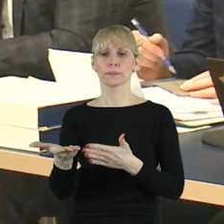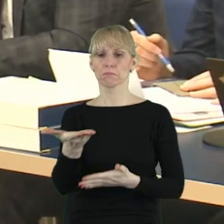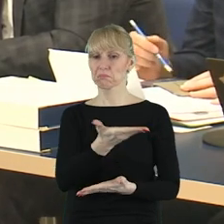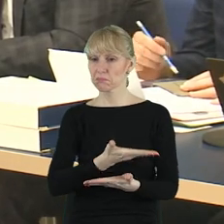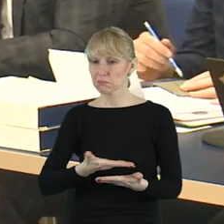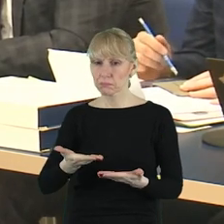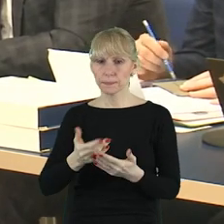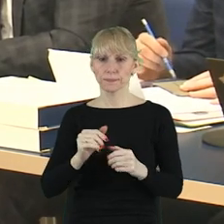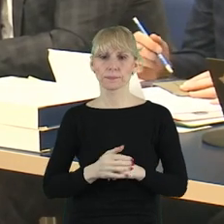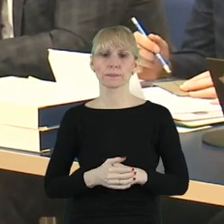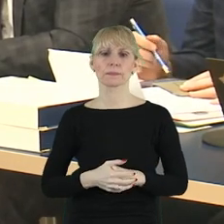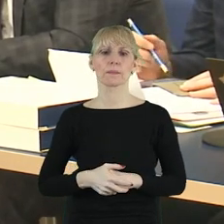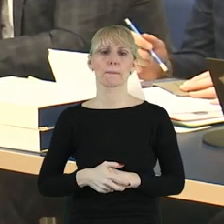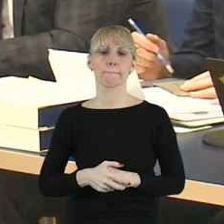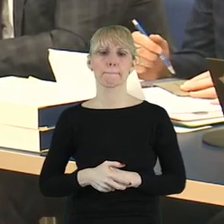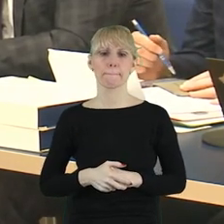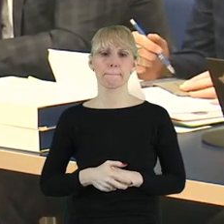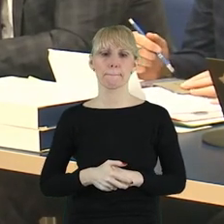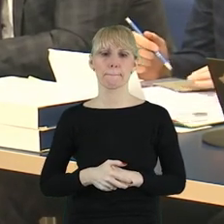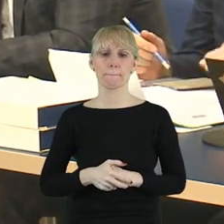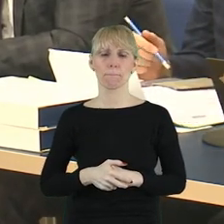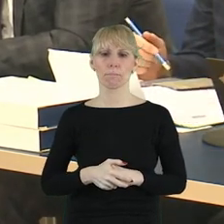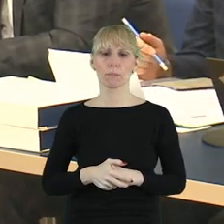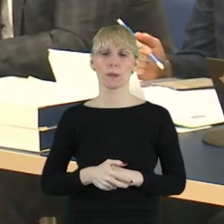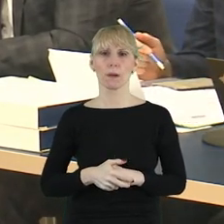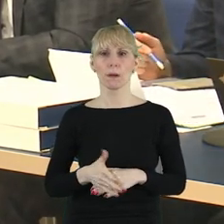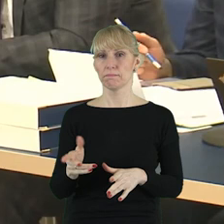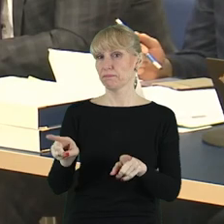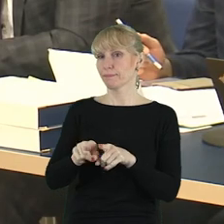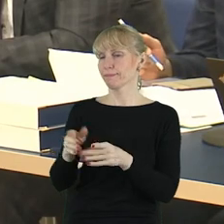goście. Chciałbym złożyć wniosek formalny,